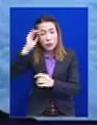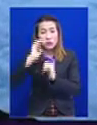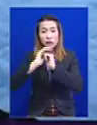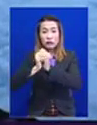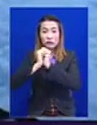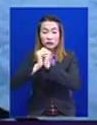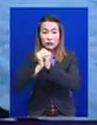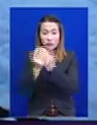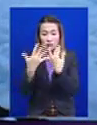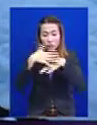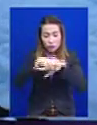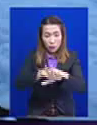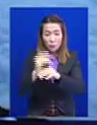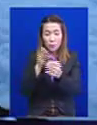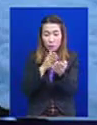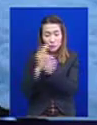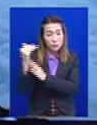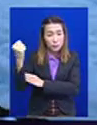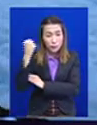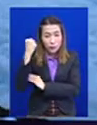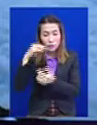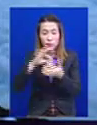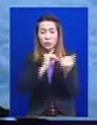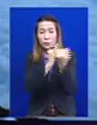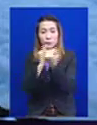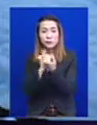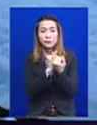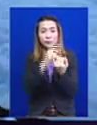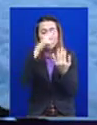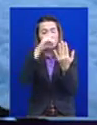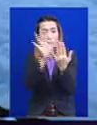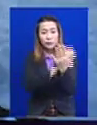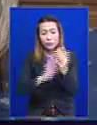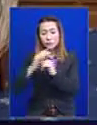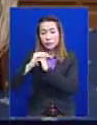อมกับหารือด้านความมั่นคงและกระชับความสัมพันธ์ทั้งสองประเทศค่ะ